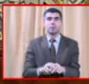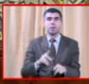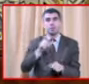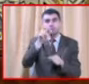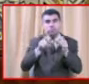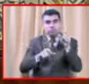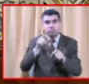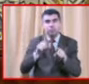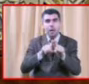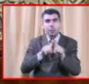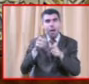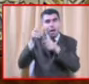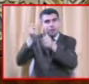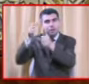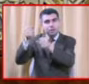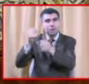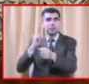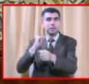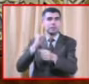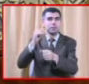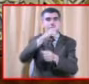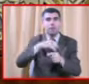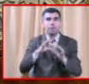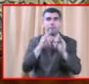وكذلك بالتعازي الحار لأسرهم وذويهم،